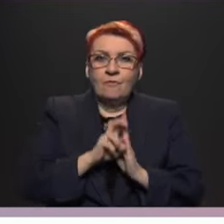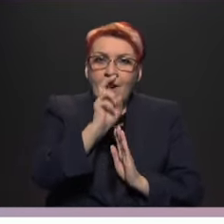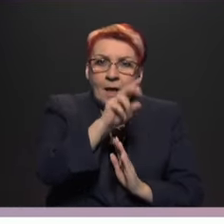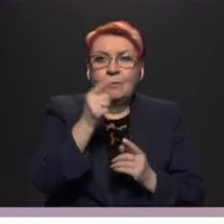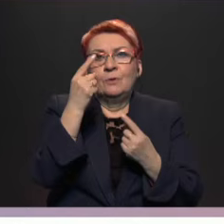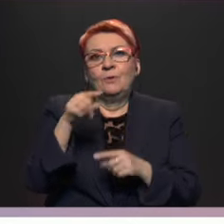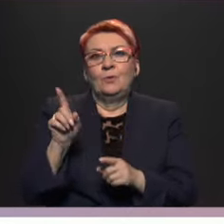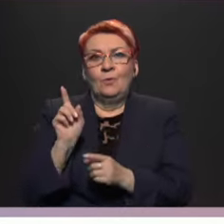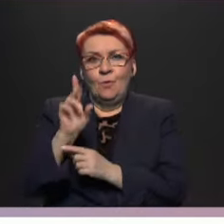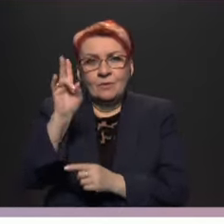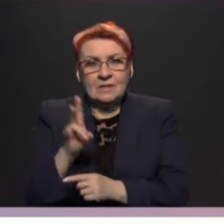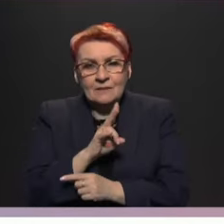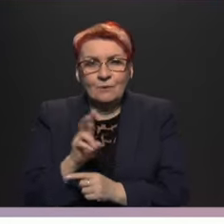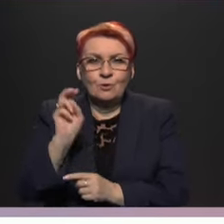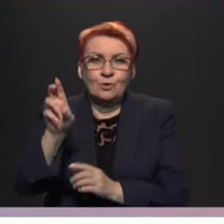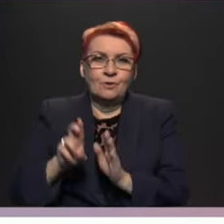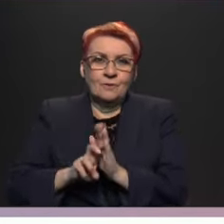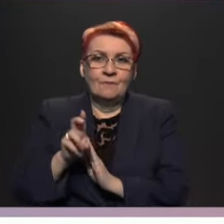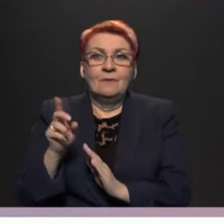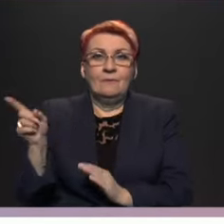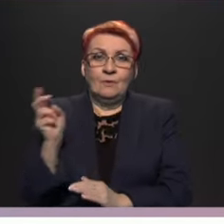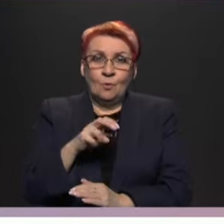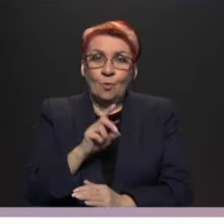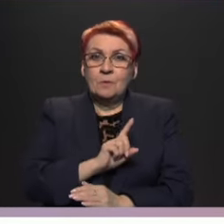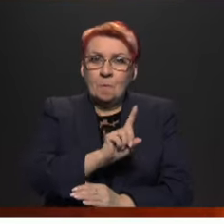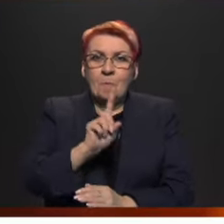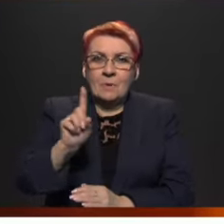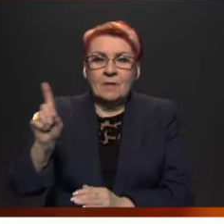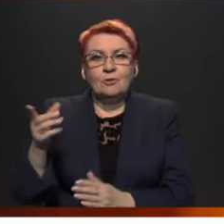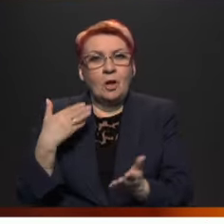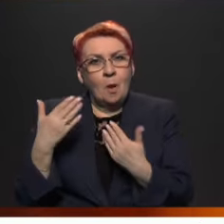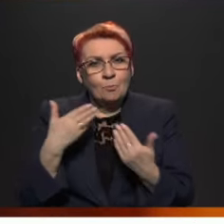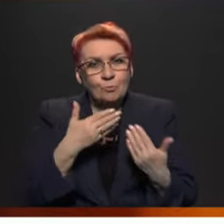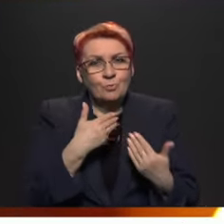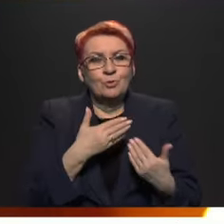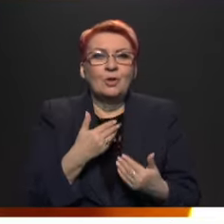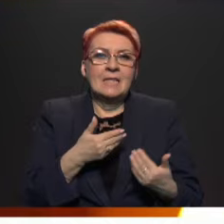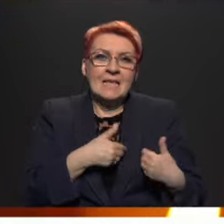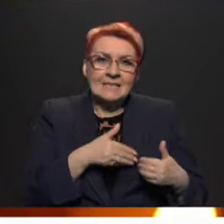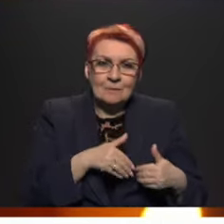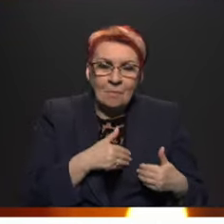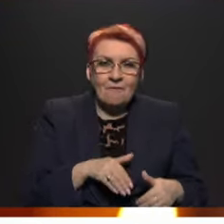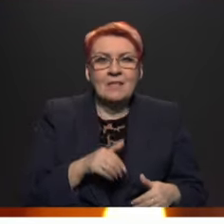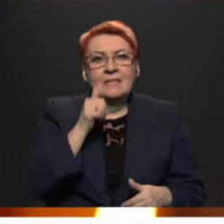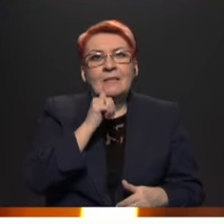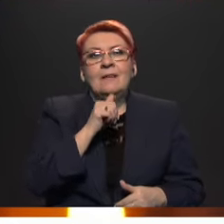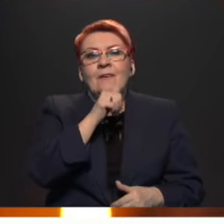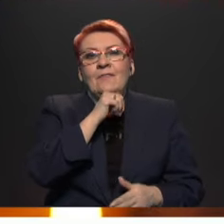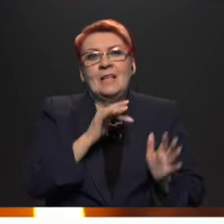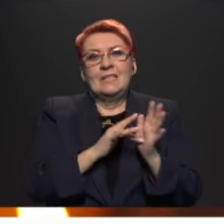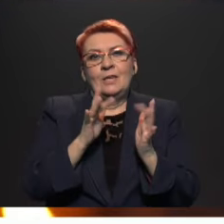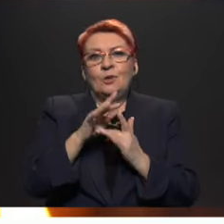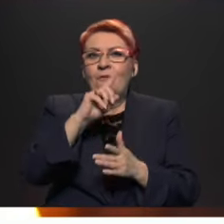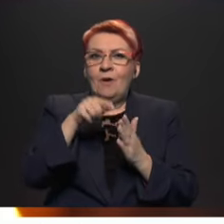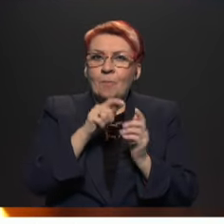подходить к священнику в том храме, в который ты ходишь, общаться с ним, исповедоваться, спрашивать вопросы